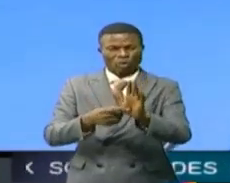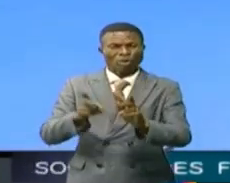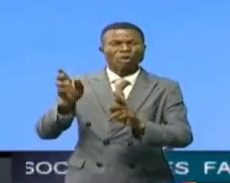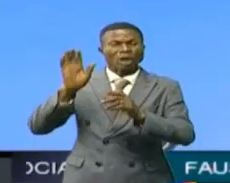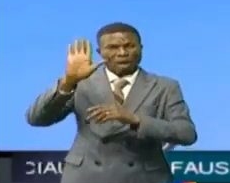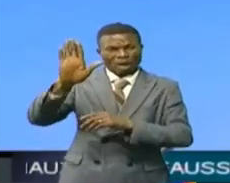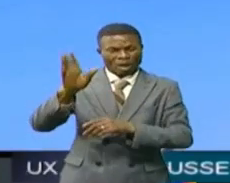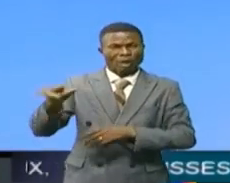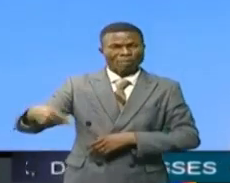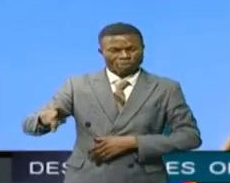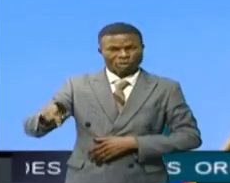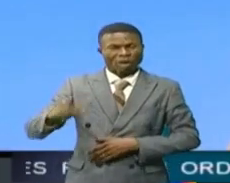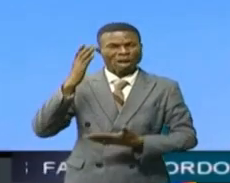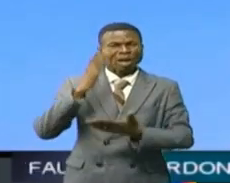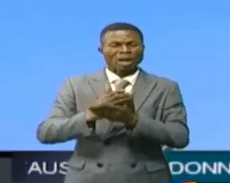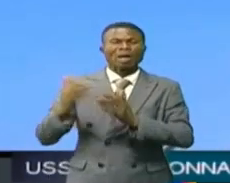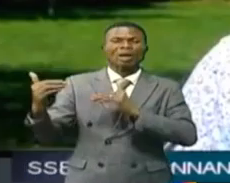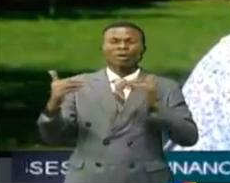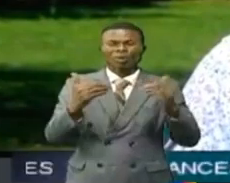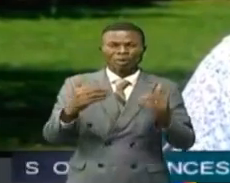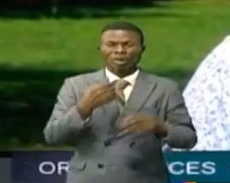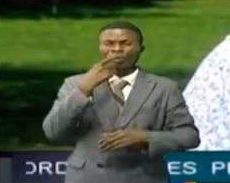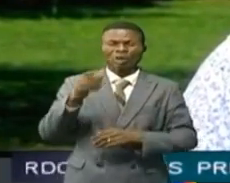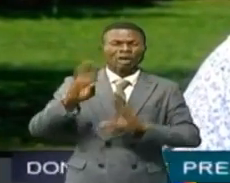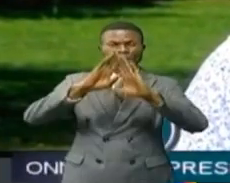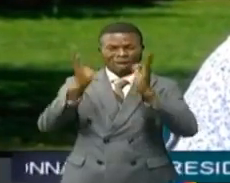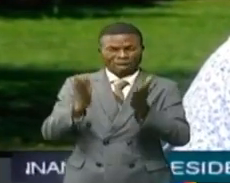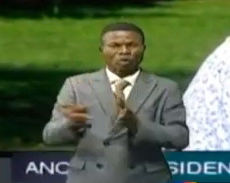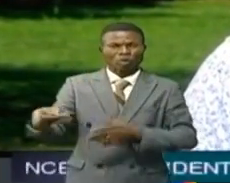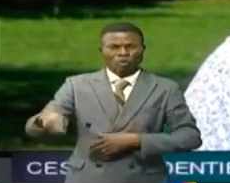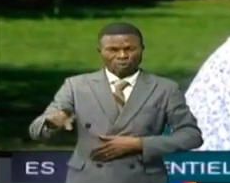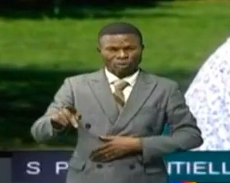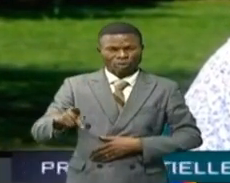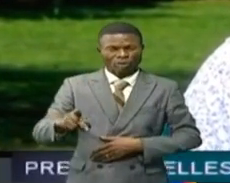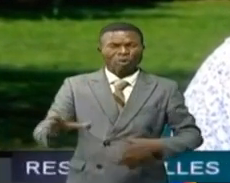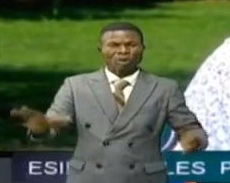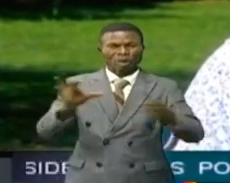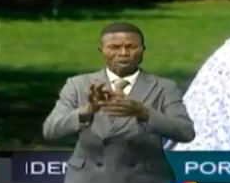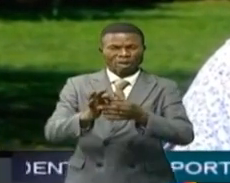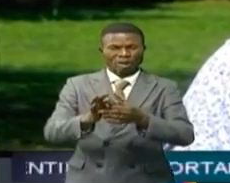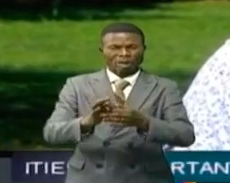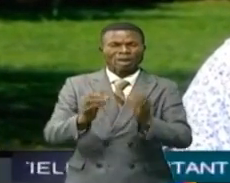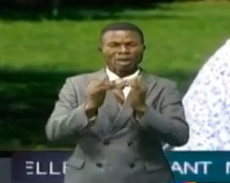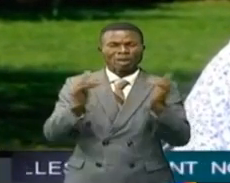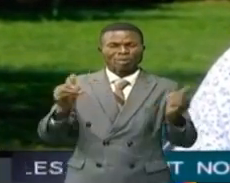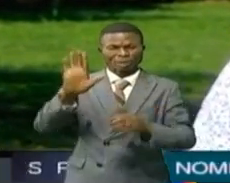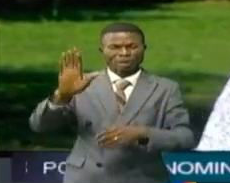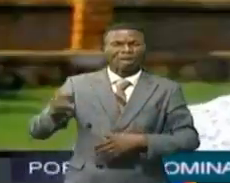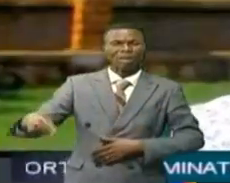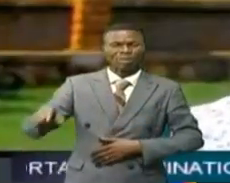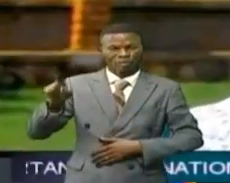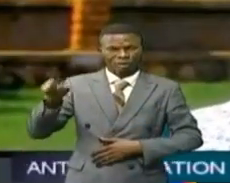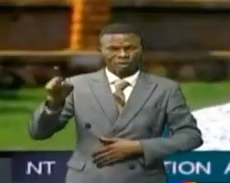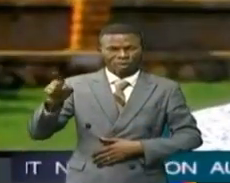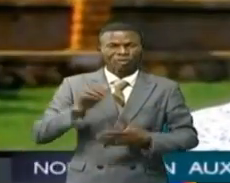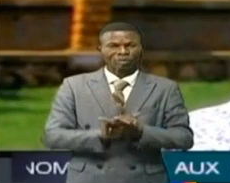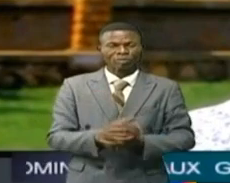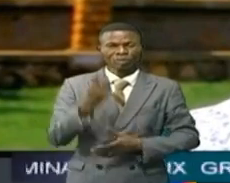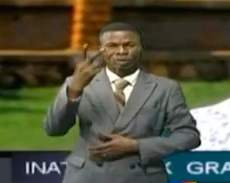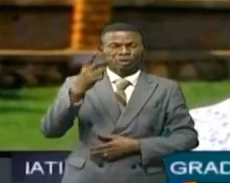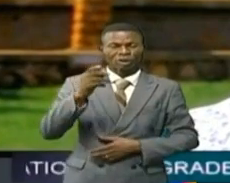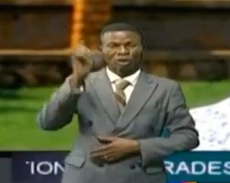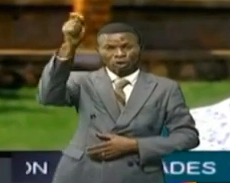Ituriens de déposer les armes, de dire aux Ituriens d'être concernés par le rétablissement de la paix dans la province de l'Ituri. Ces deux